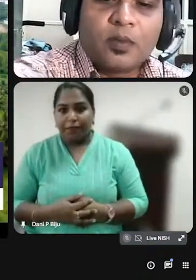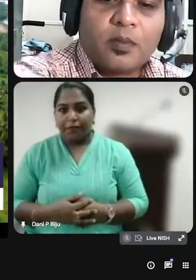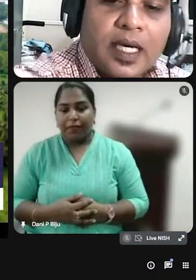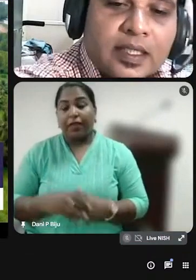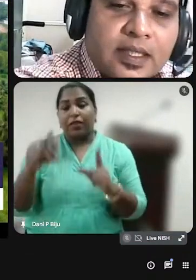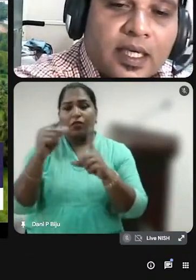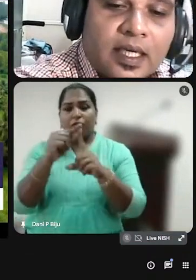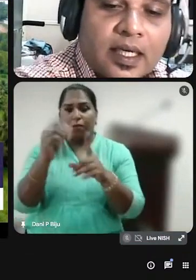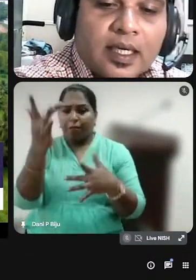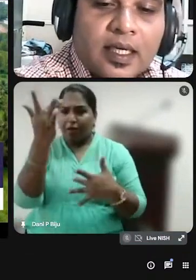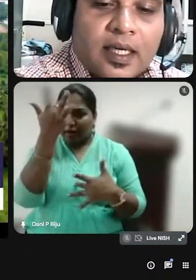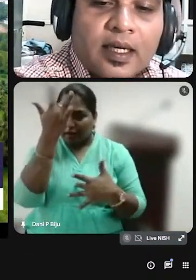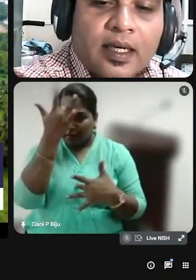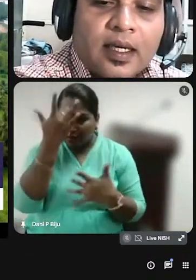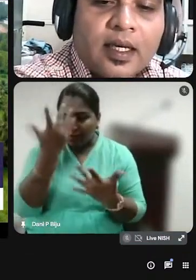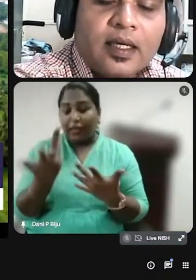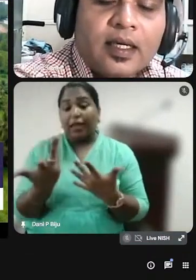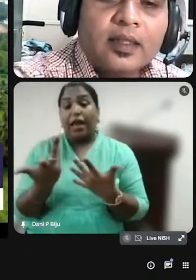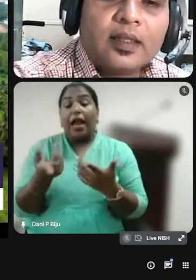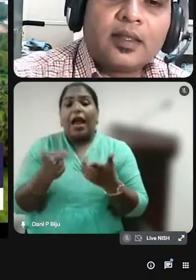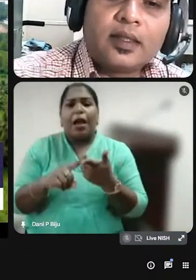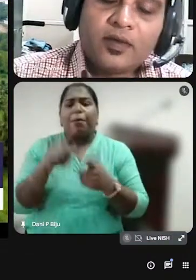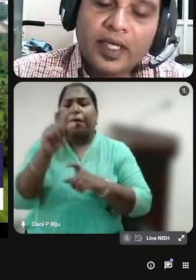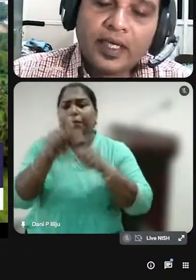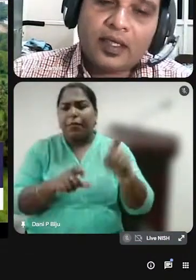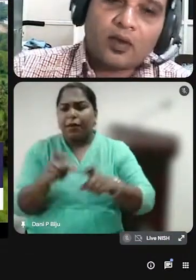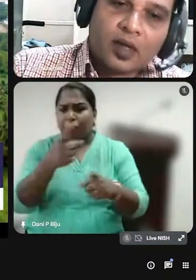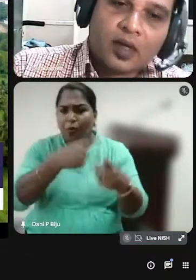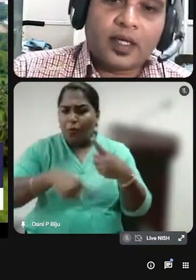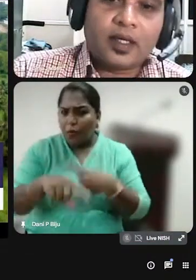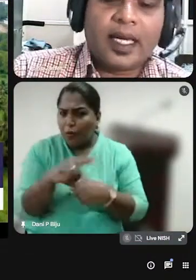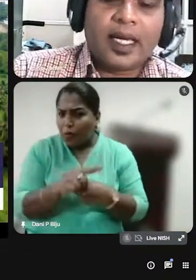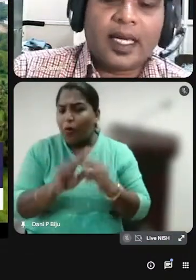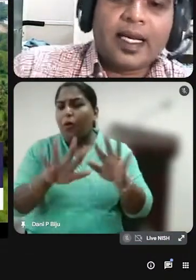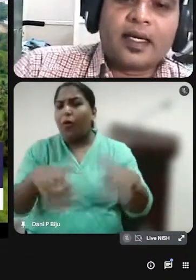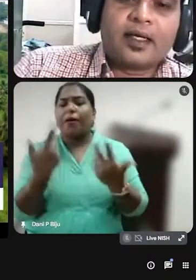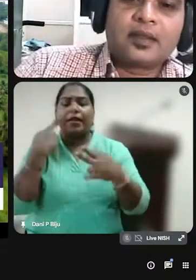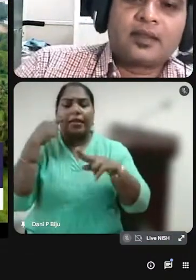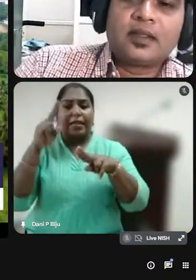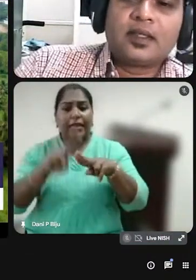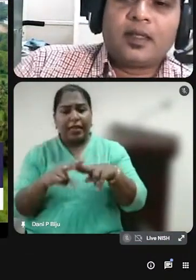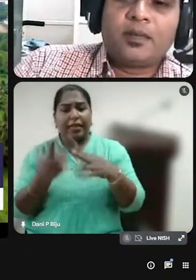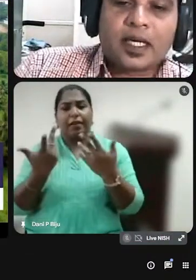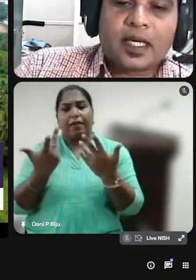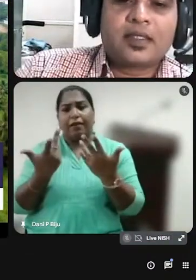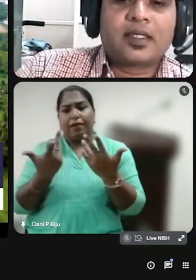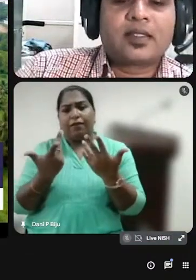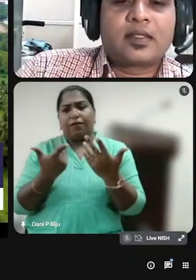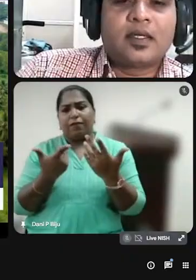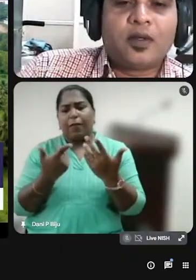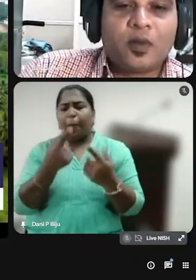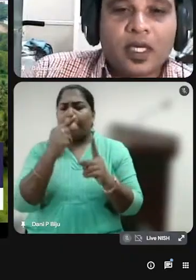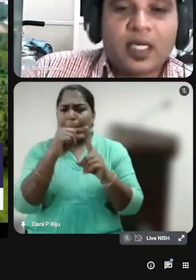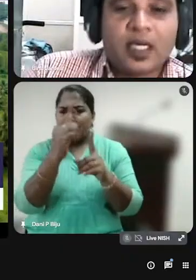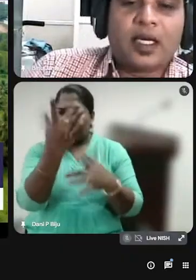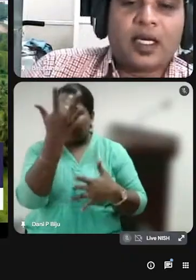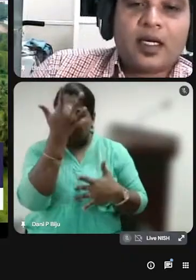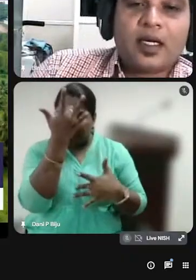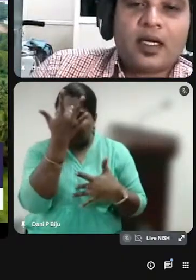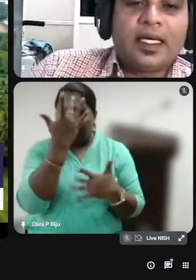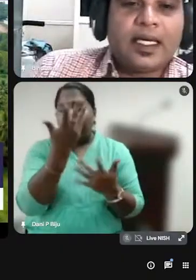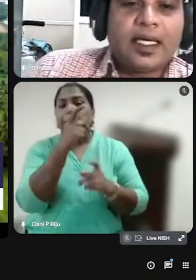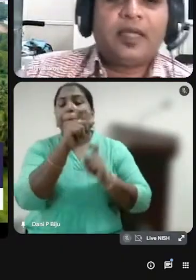അസുഖം ബാധിച്ച ആൾക്കാർക്ക് അല്ലെങ്കിൽ ഇത് വീട്ടിലുള്ളവർ എങ്ങനെയാണ് പാർക്കിൻസൺസ്